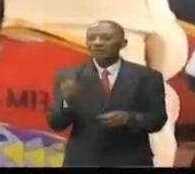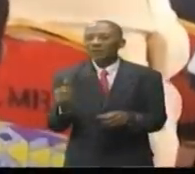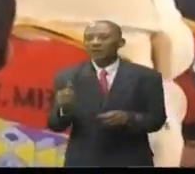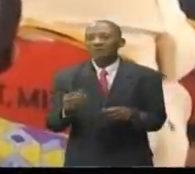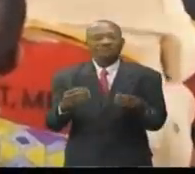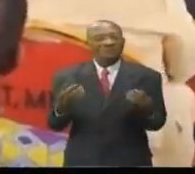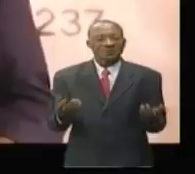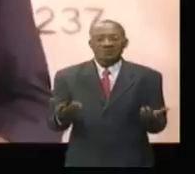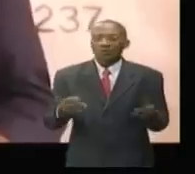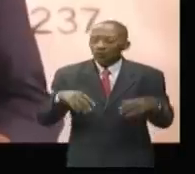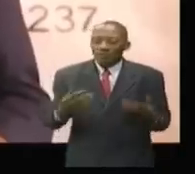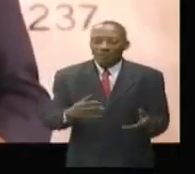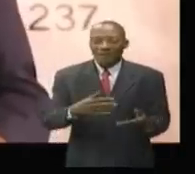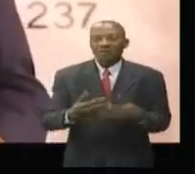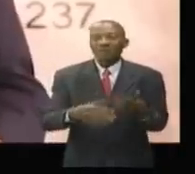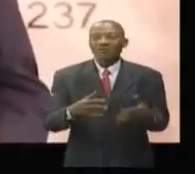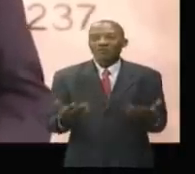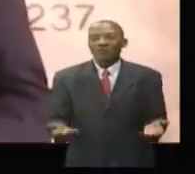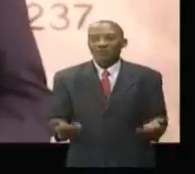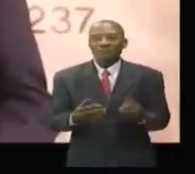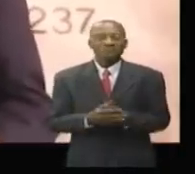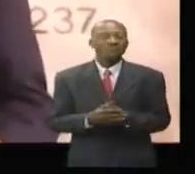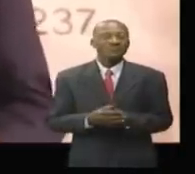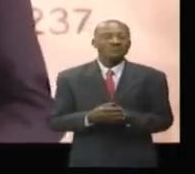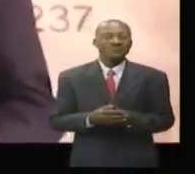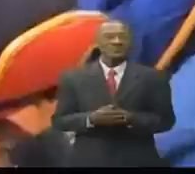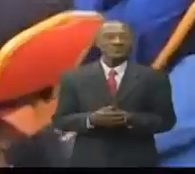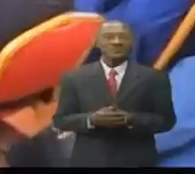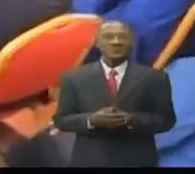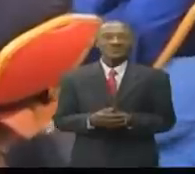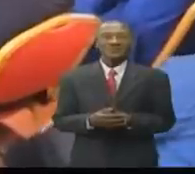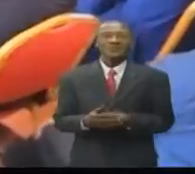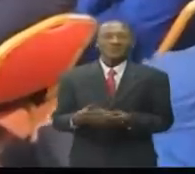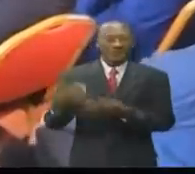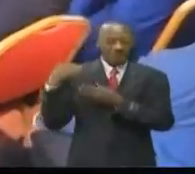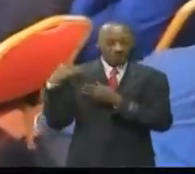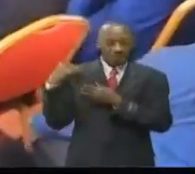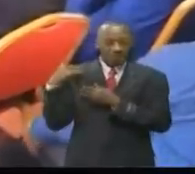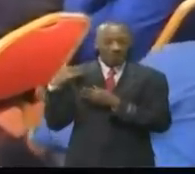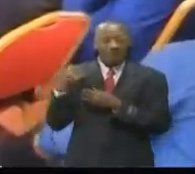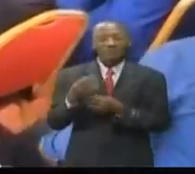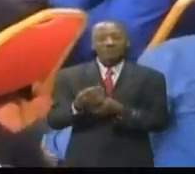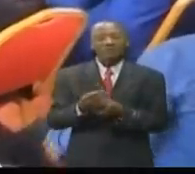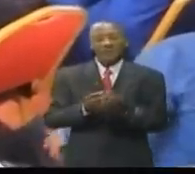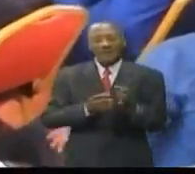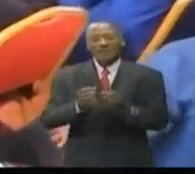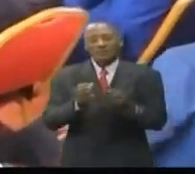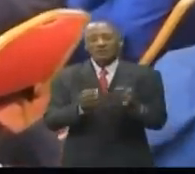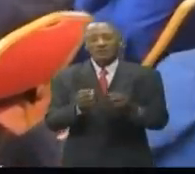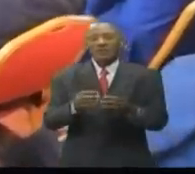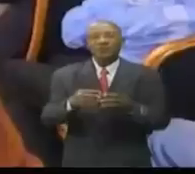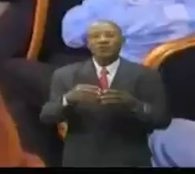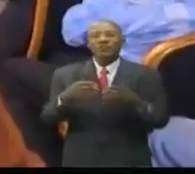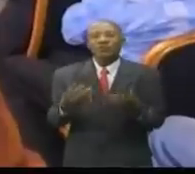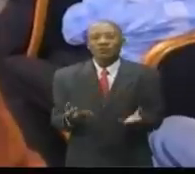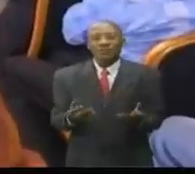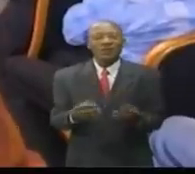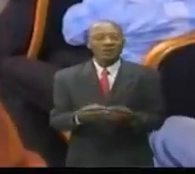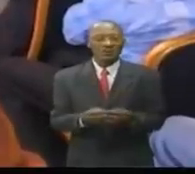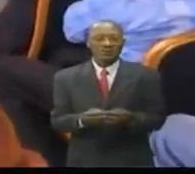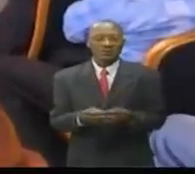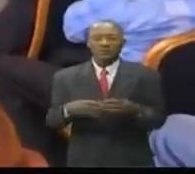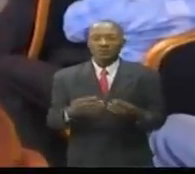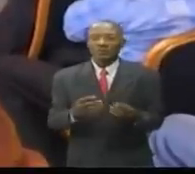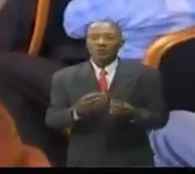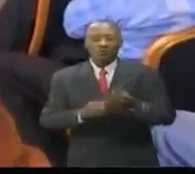importations massives. Simon Bosso Kiamputu pointe tout de même les facteurs ayant contribué à cette désindustrialisation. Ce